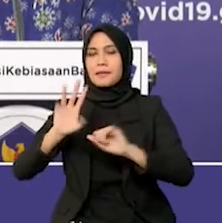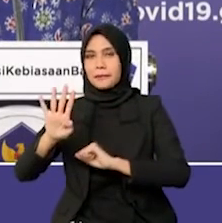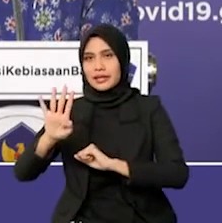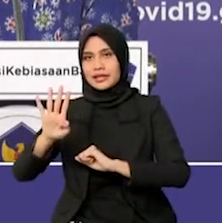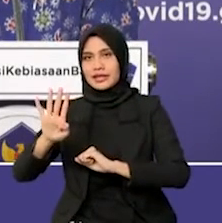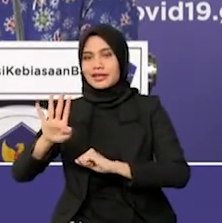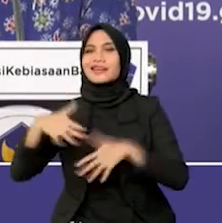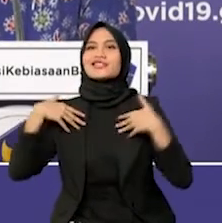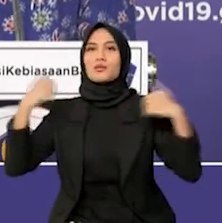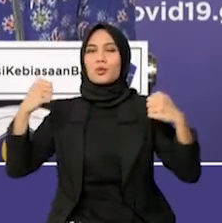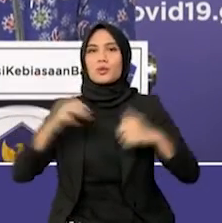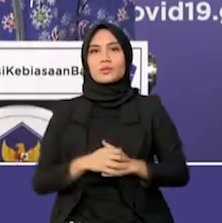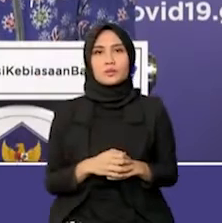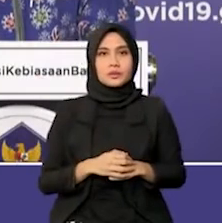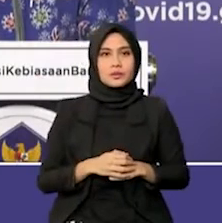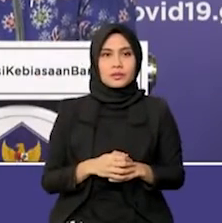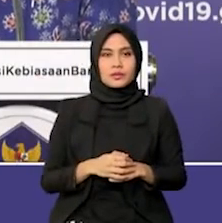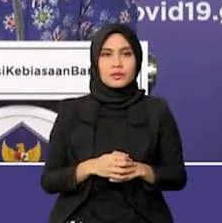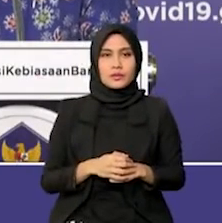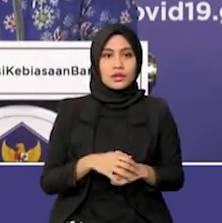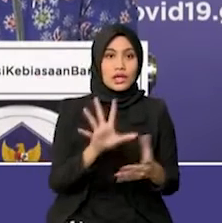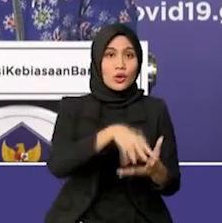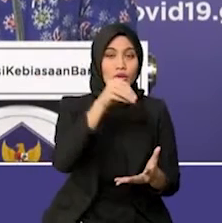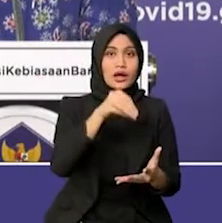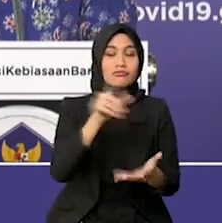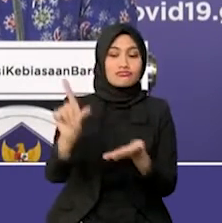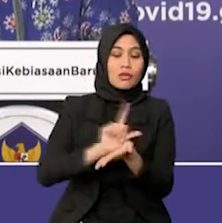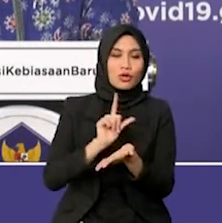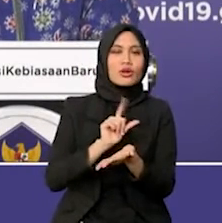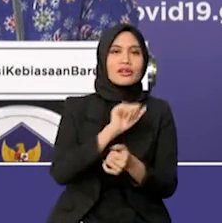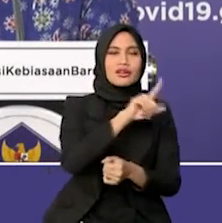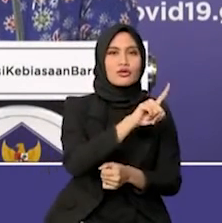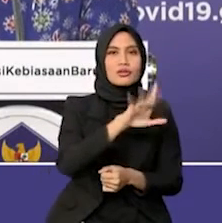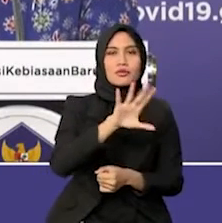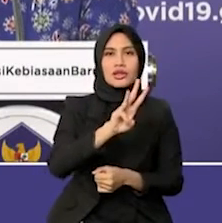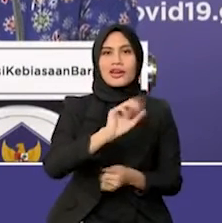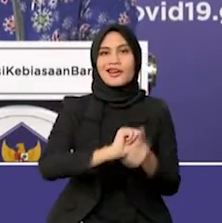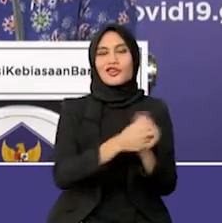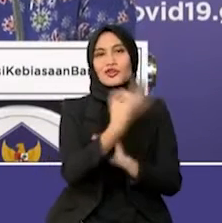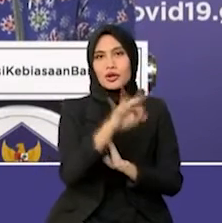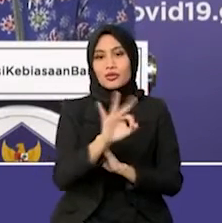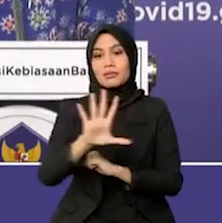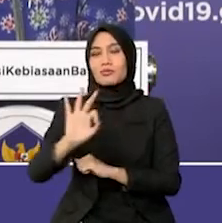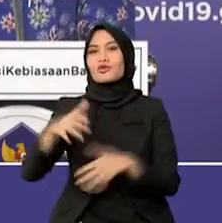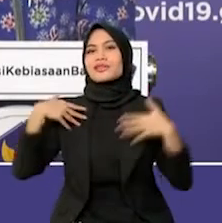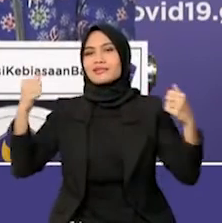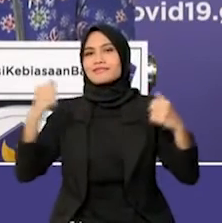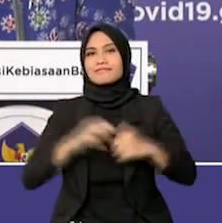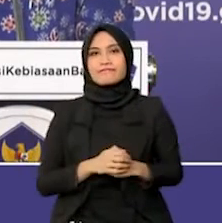394 sembuh kemudian Jawa Tengah melaporkan 153 kasus baru dan 50